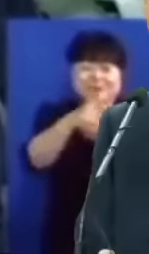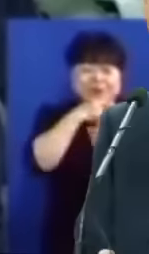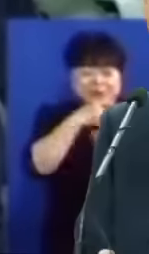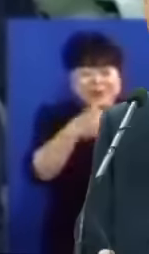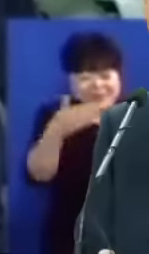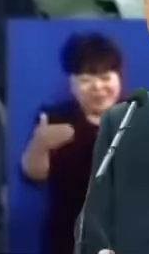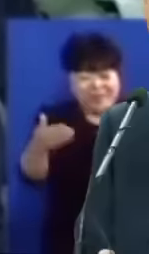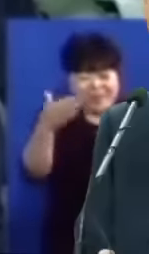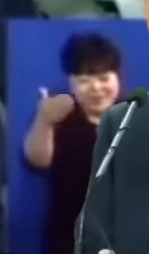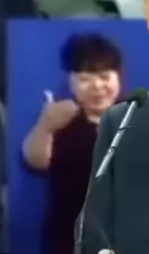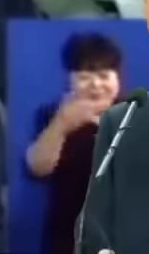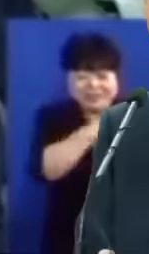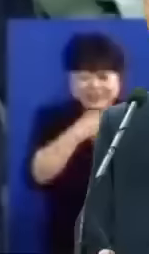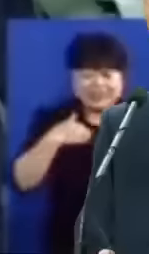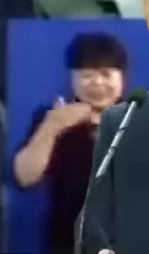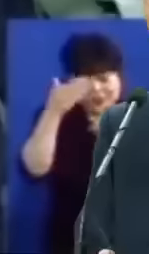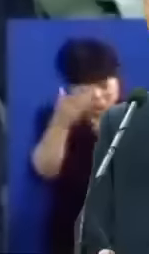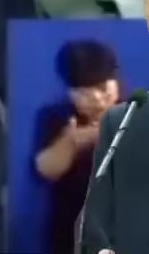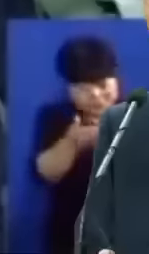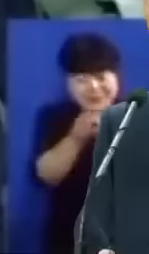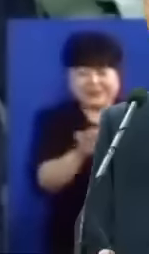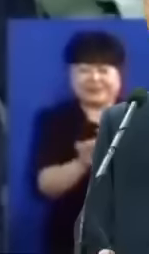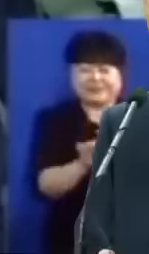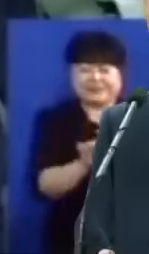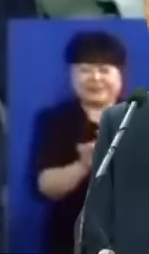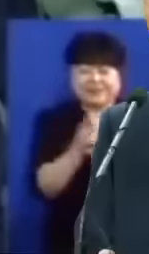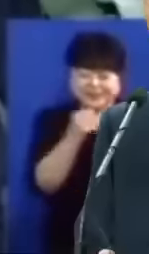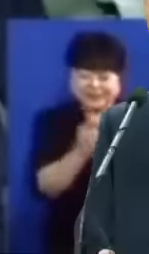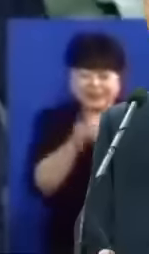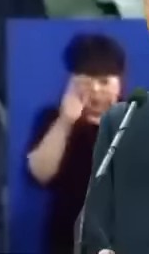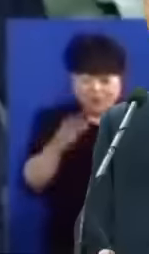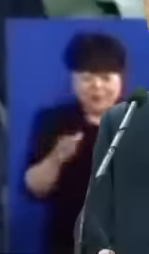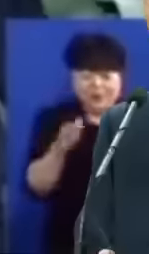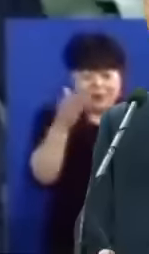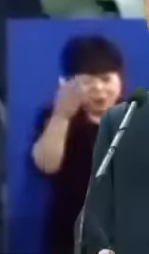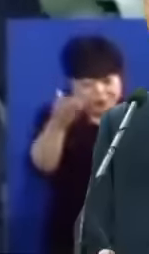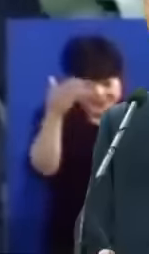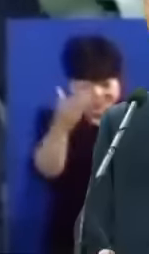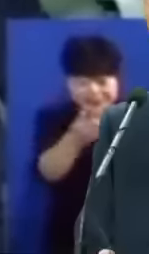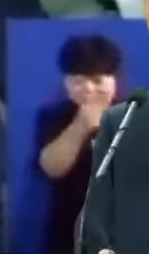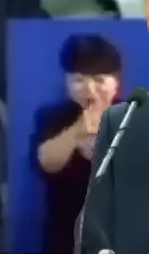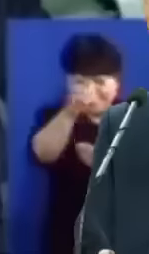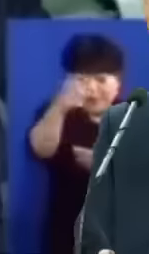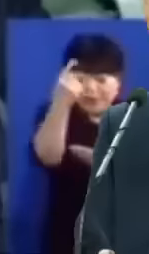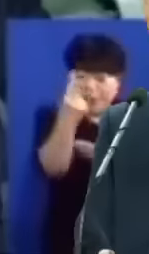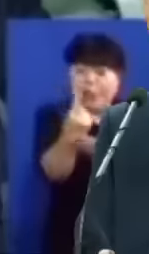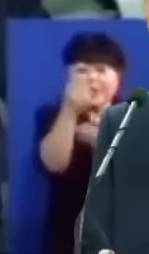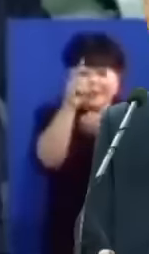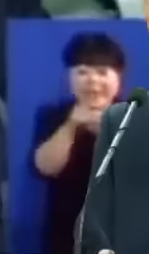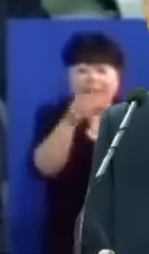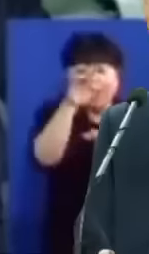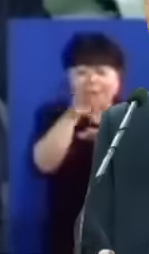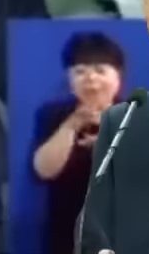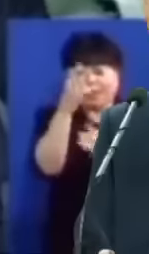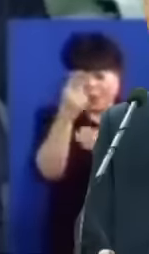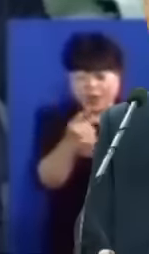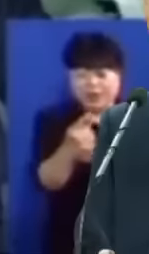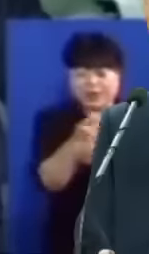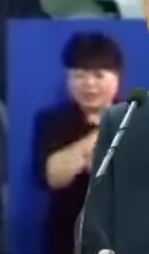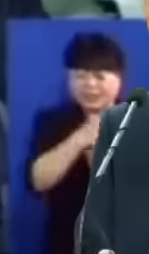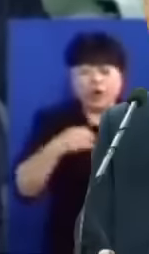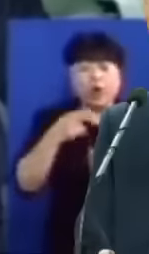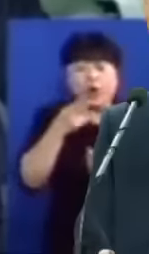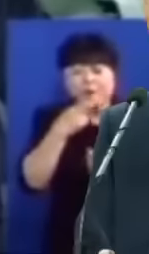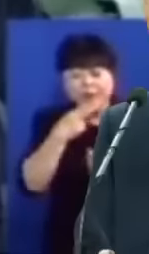피를 흘려서 여러분에게 자격을 사주신 것입니다. 그러므로 오늘 여러분께서 주님 앞에 나올 때 마귀가 와서 너는